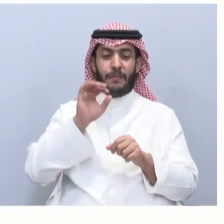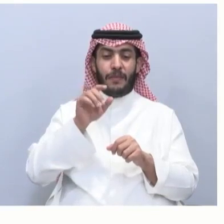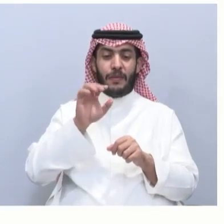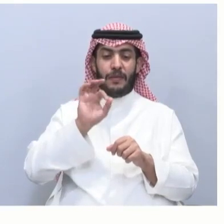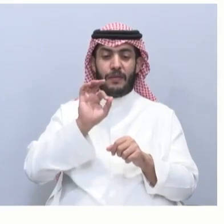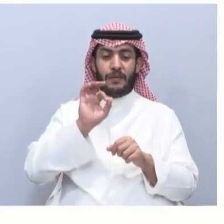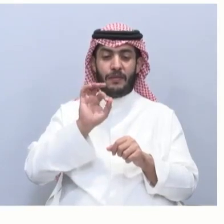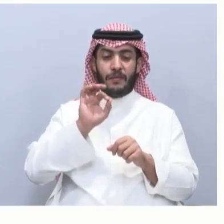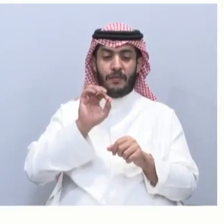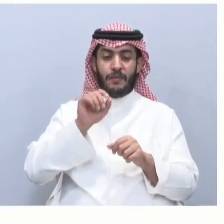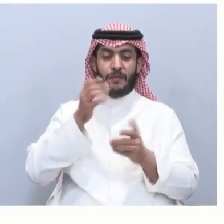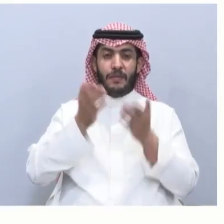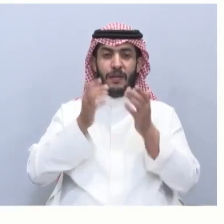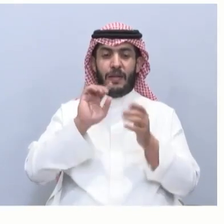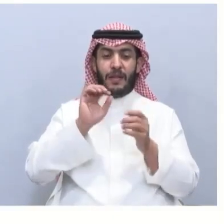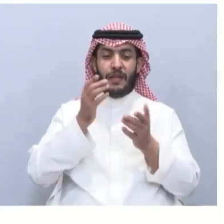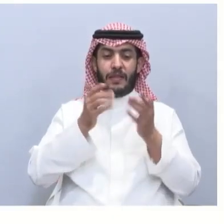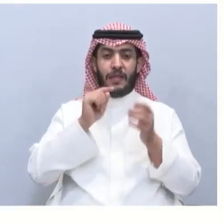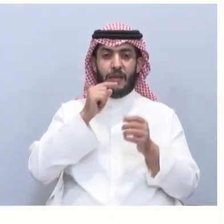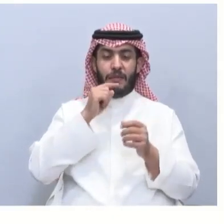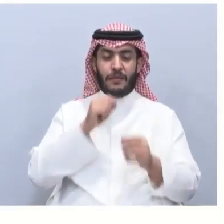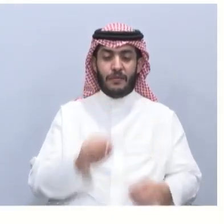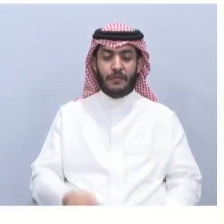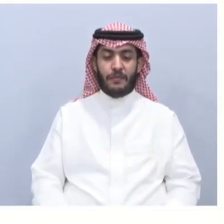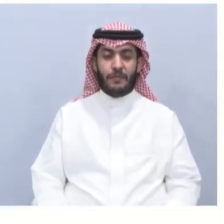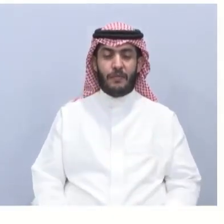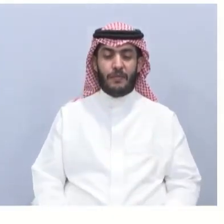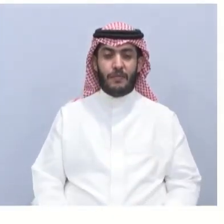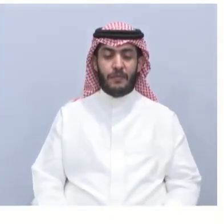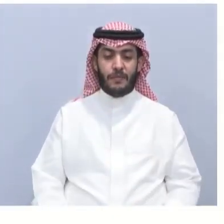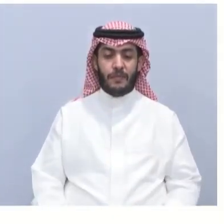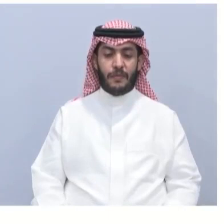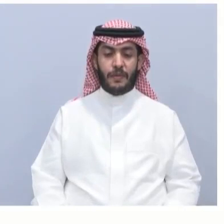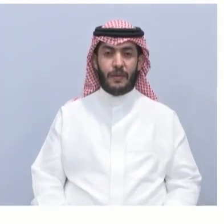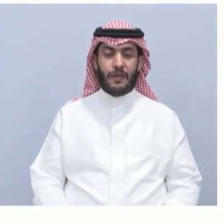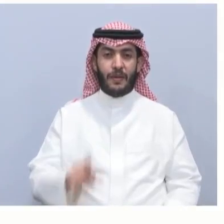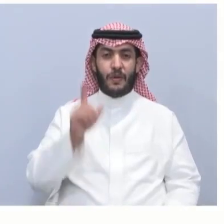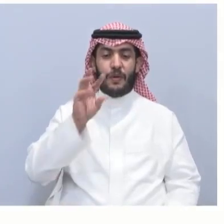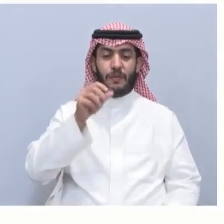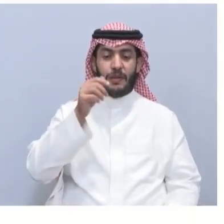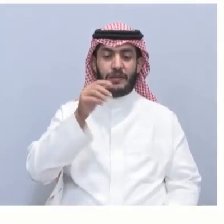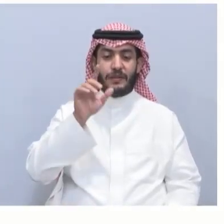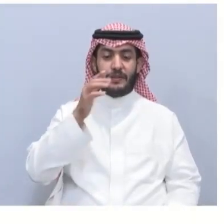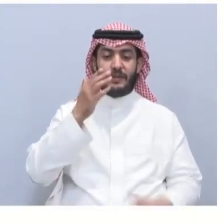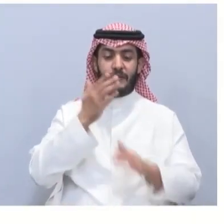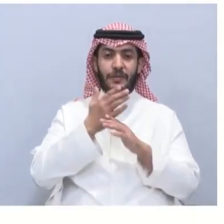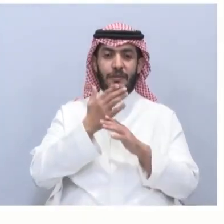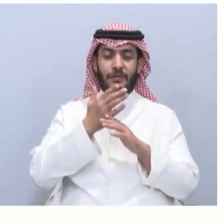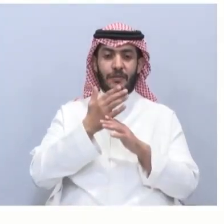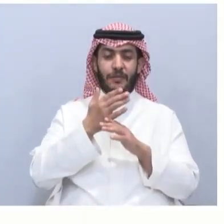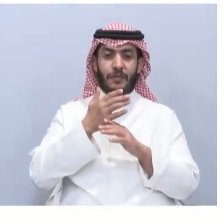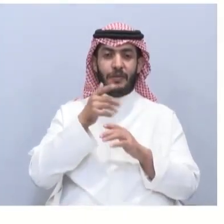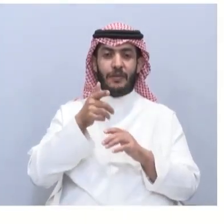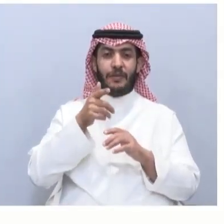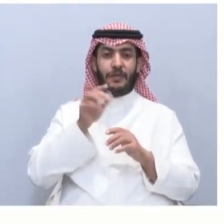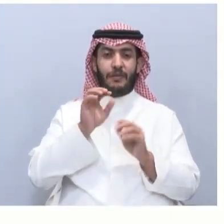تصدق بعدل تمره اي بما يعادل قيمه التمره يعني شيء يسير يربيها لصاحبها فان